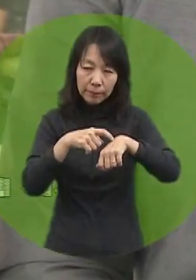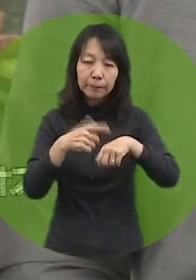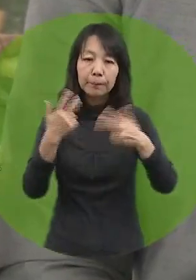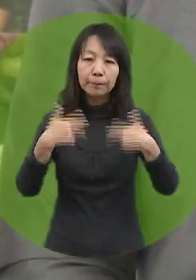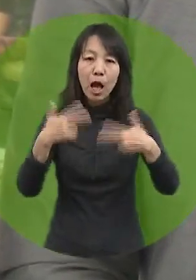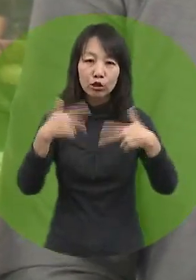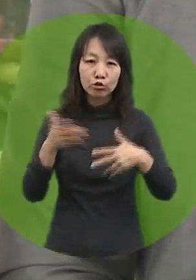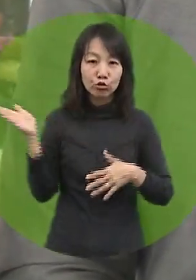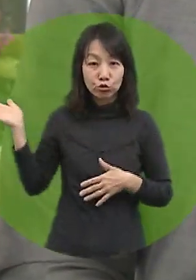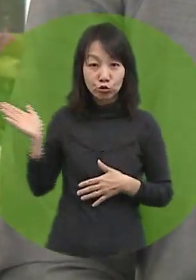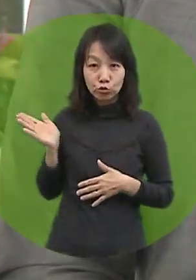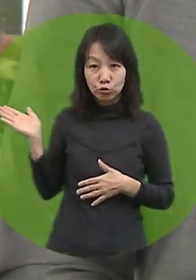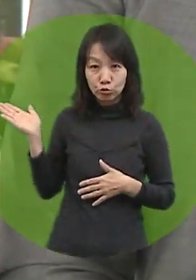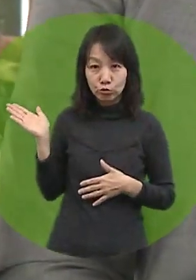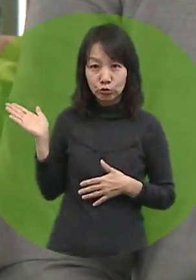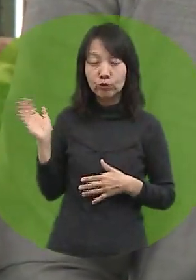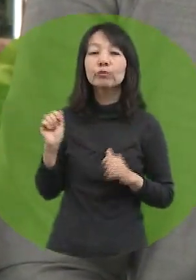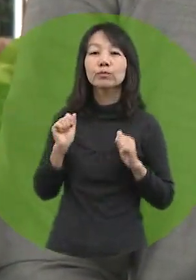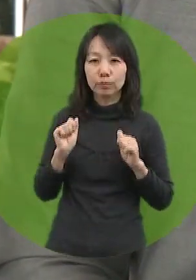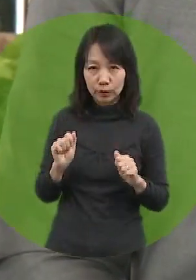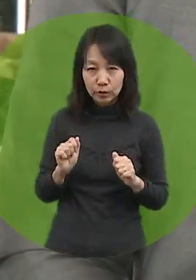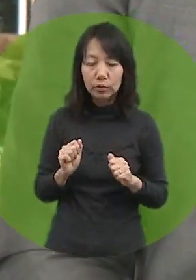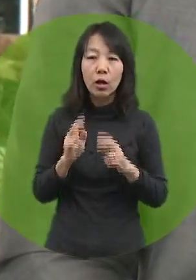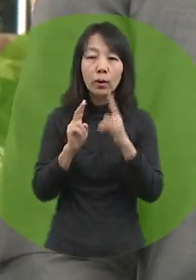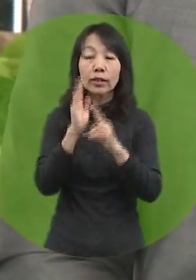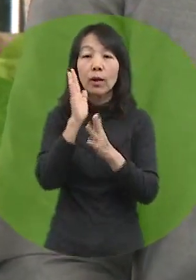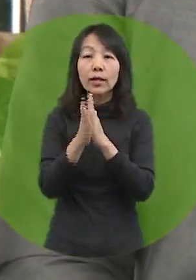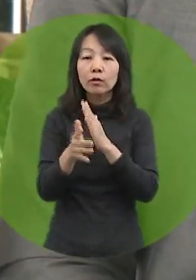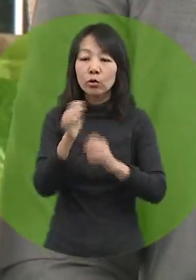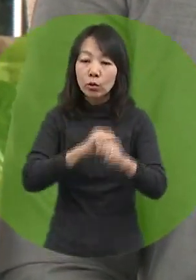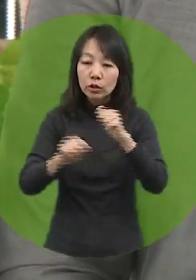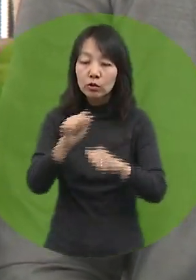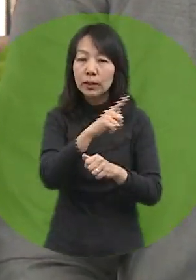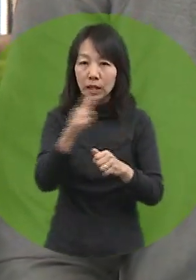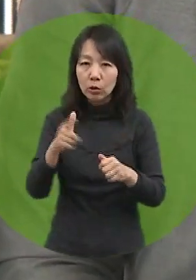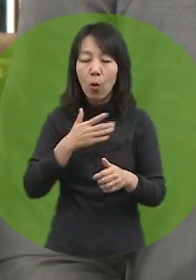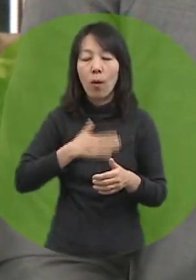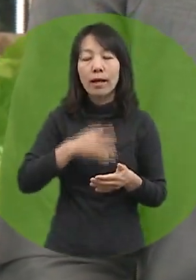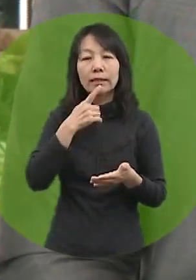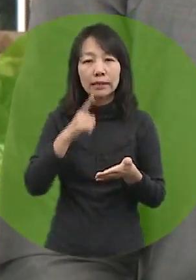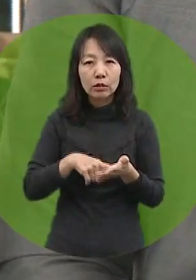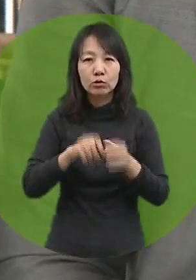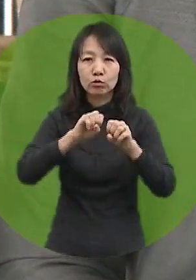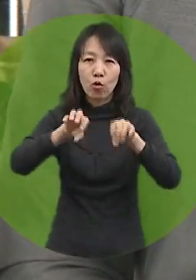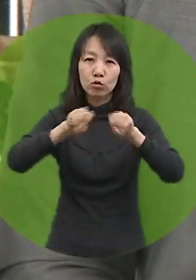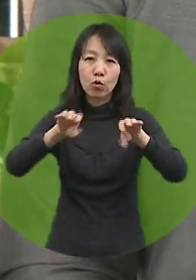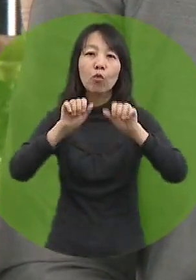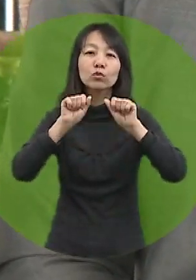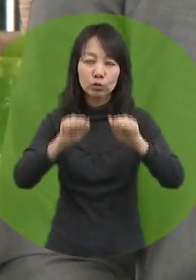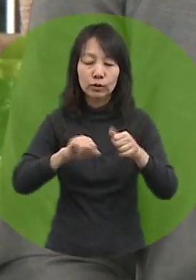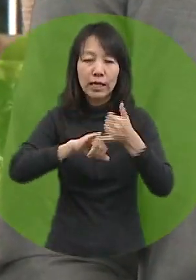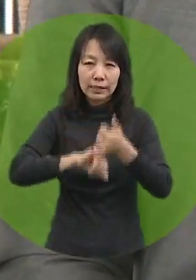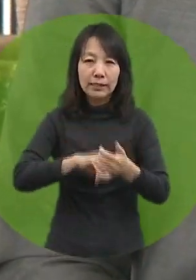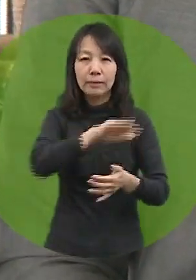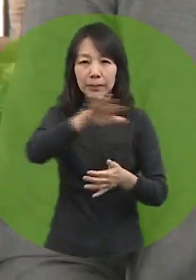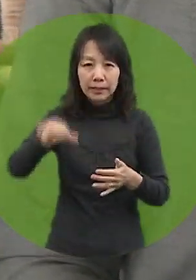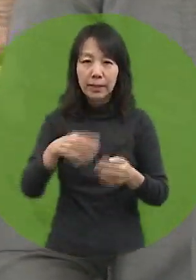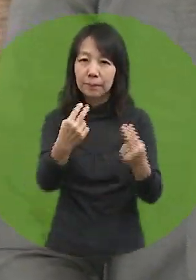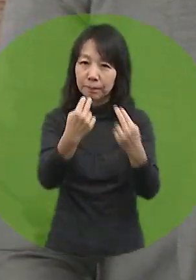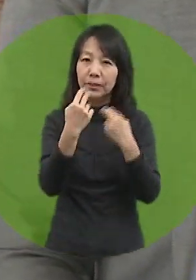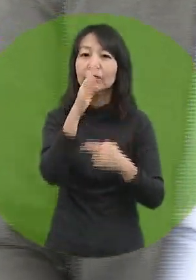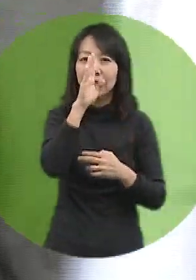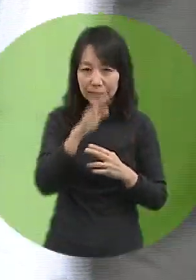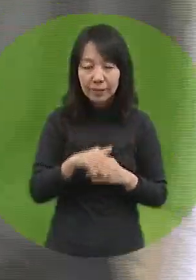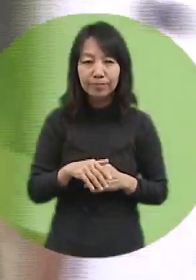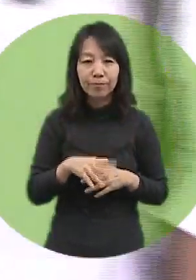時でお伝えしています。沖縄県の取り組みなどを分かりやすくお伝えしているので、ぜひご覧ください。初恋